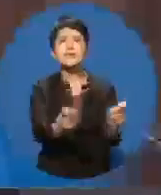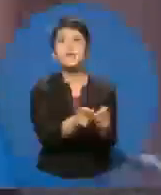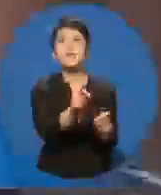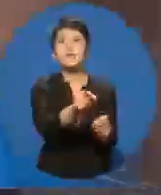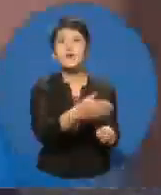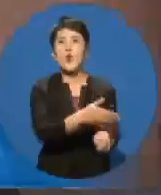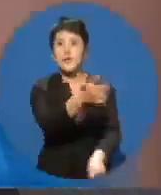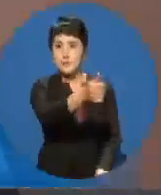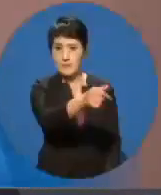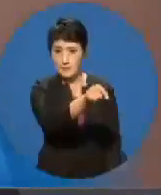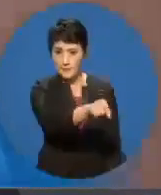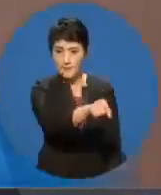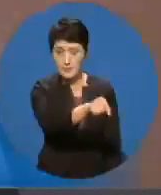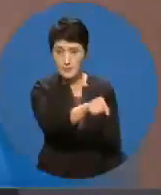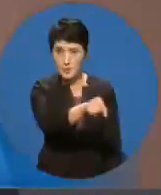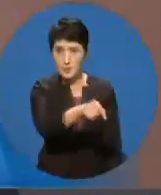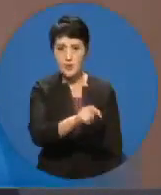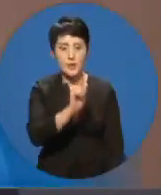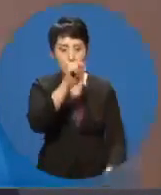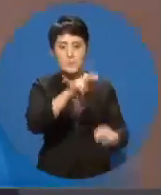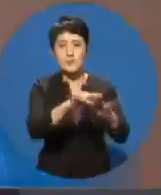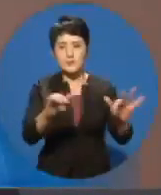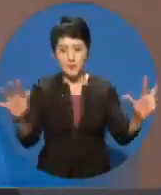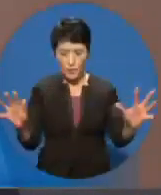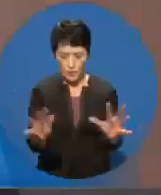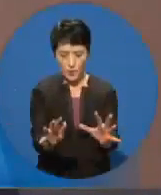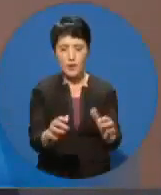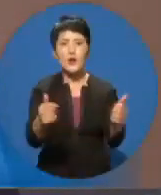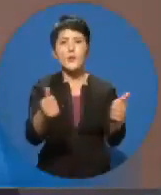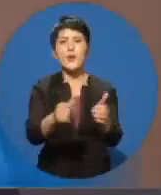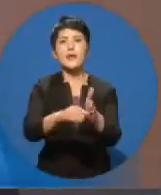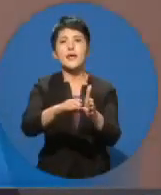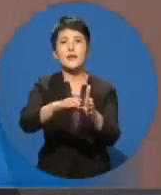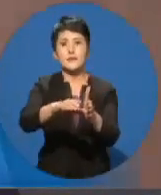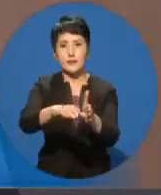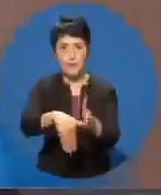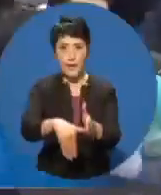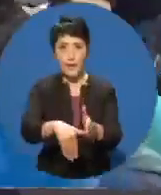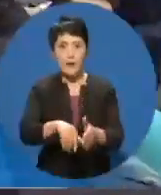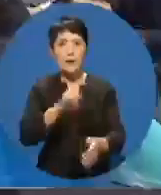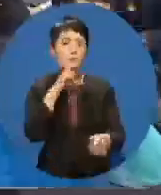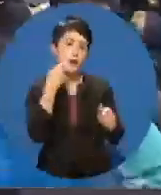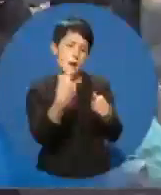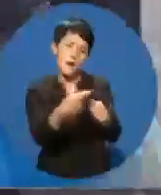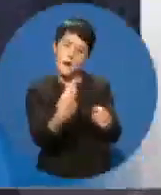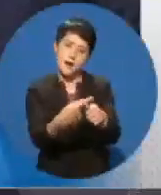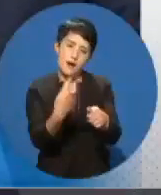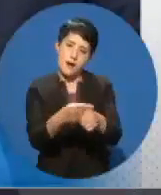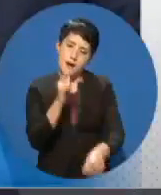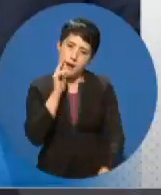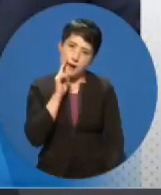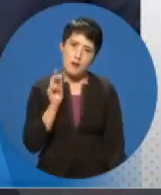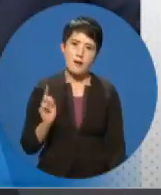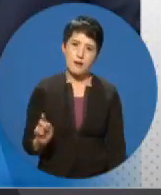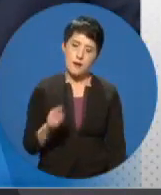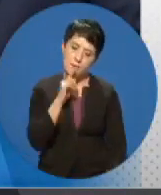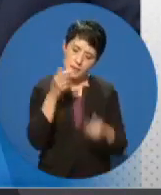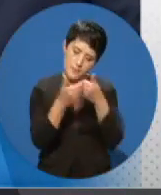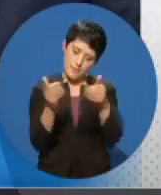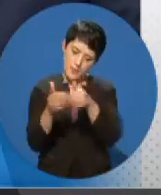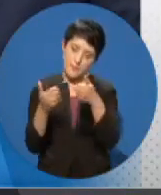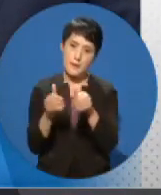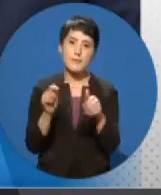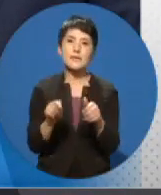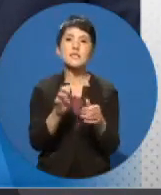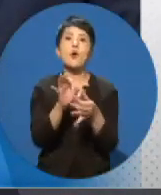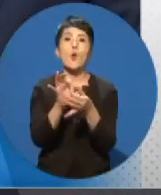이장한 회장뿐만 아니라 여러 회사 간부들이 모여서 회의를 하는 와중에 욕설과 폭언을 했다. 이런 것 때문에 검찰이 지난해